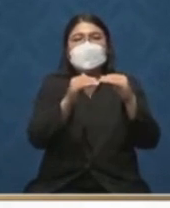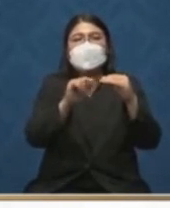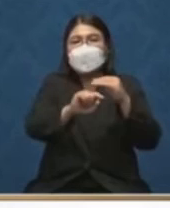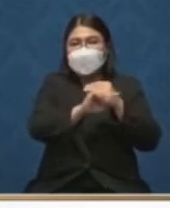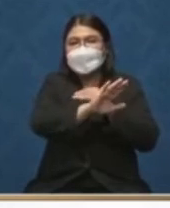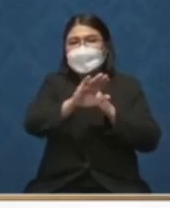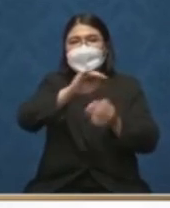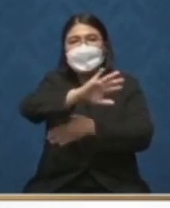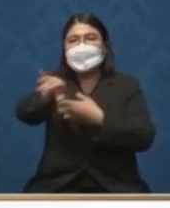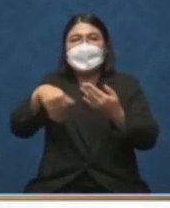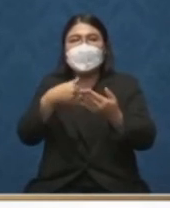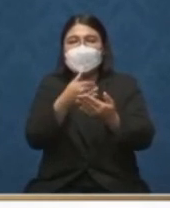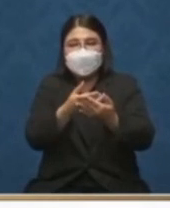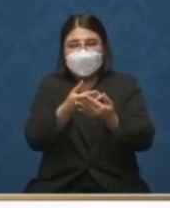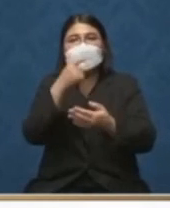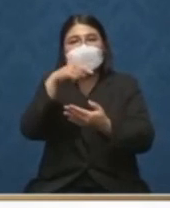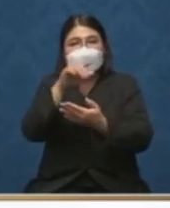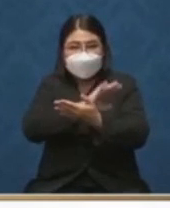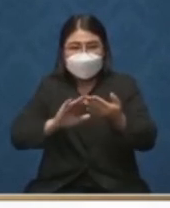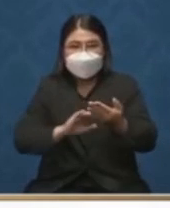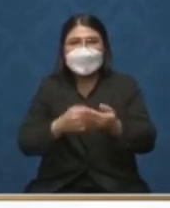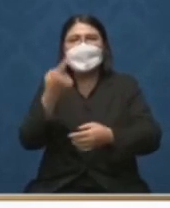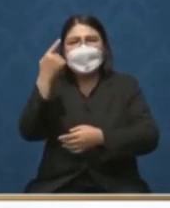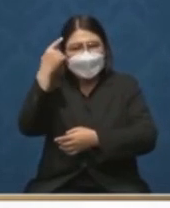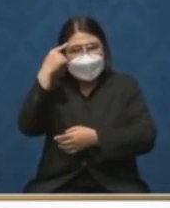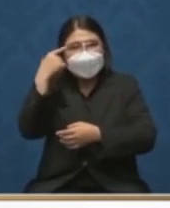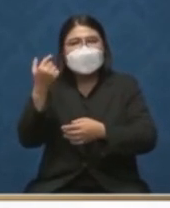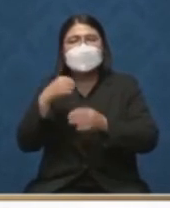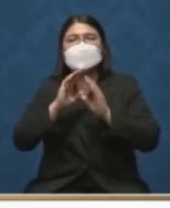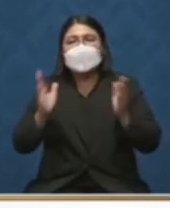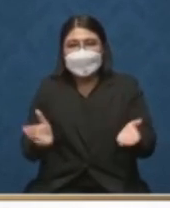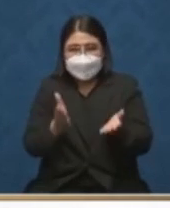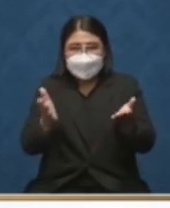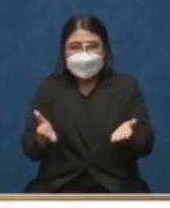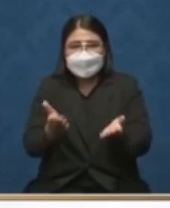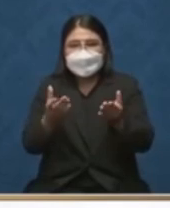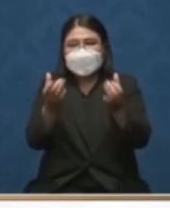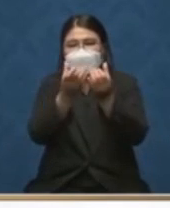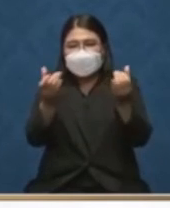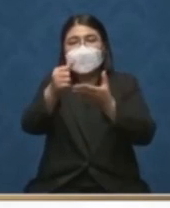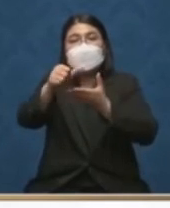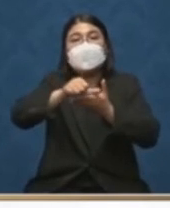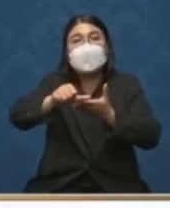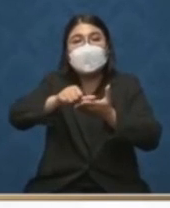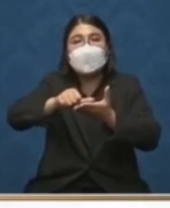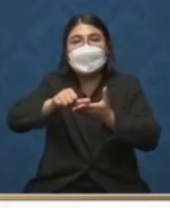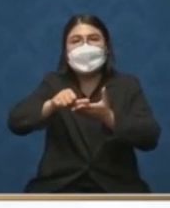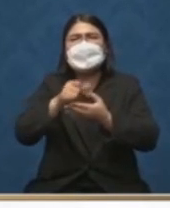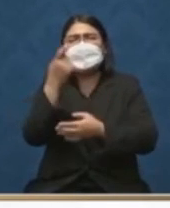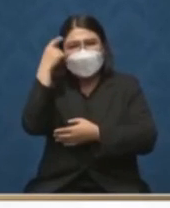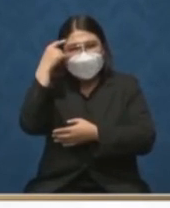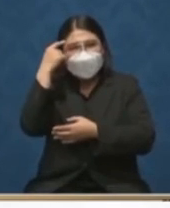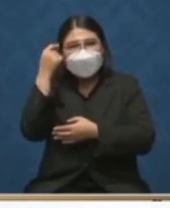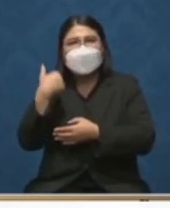ความเหลื่อมล้ำได้มีความเป็นธรรมให้กับทุกกลุ่มที่อยู่ในประเทศนี้เพราะ